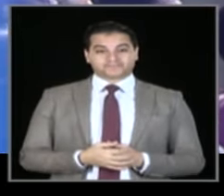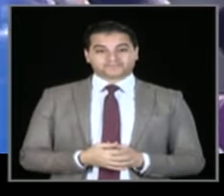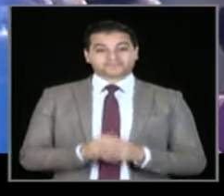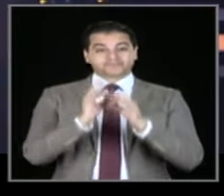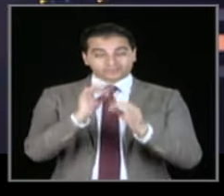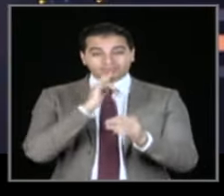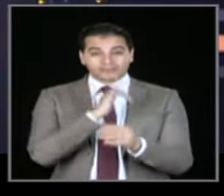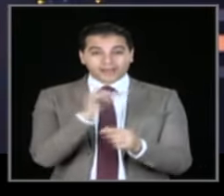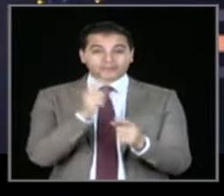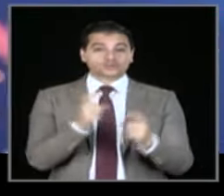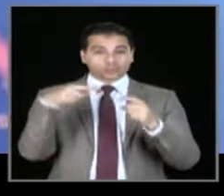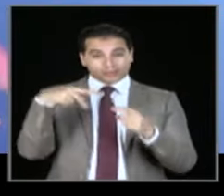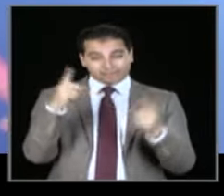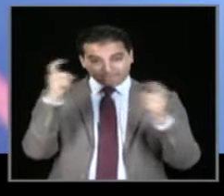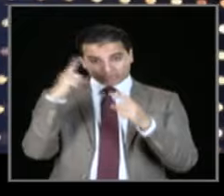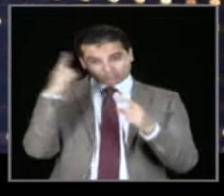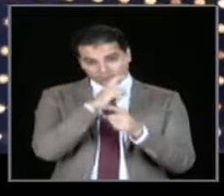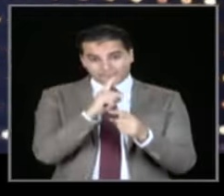دايما ماتشات دور الثمانية صعب